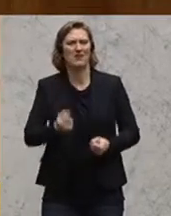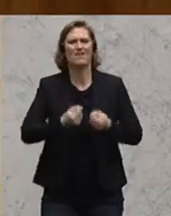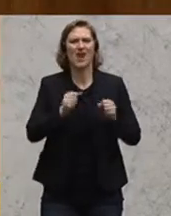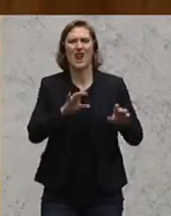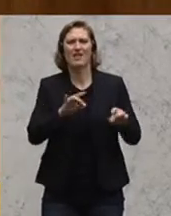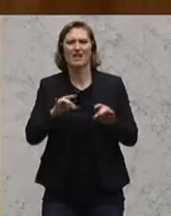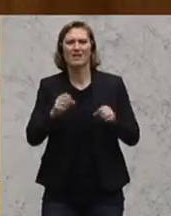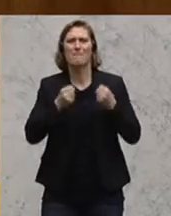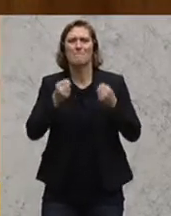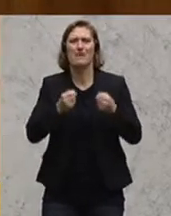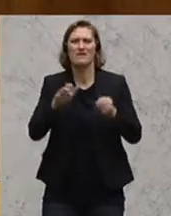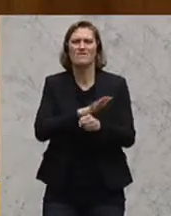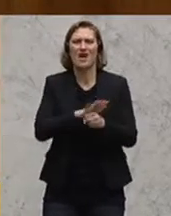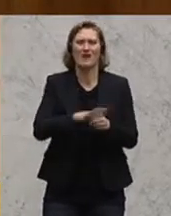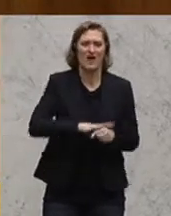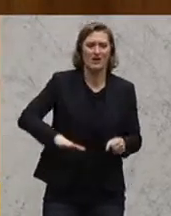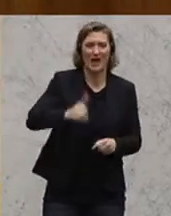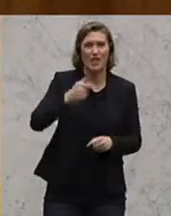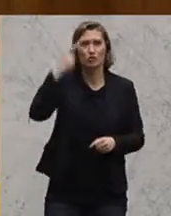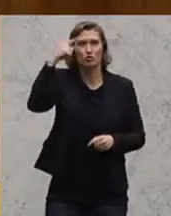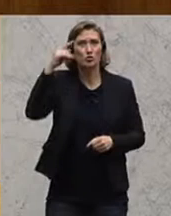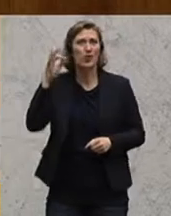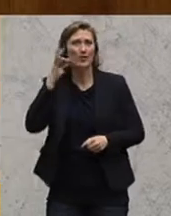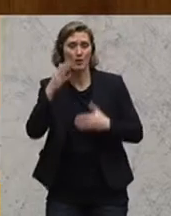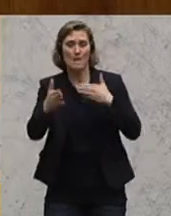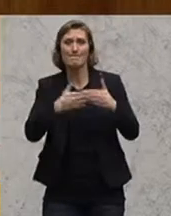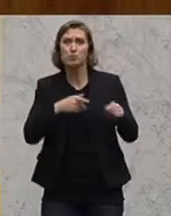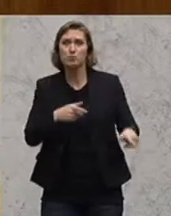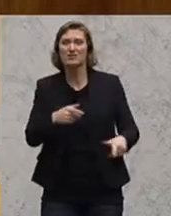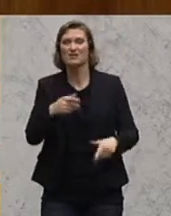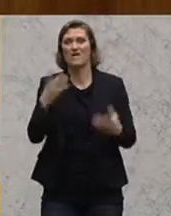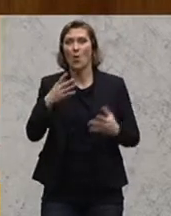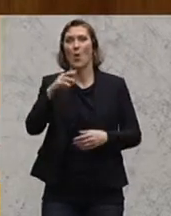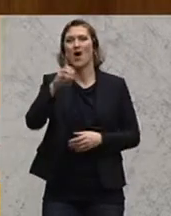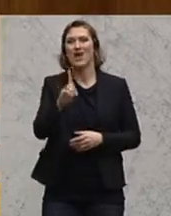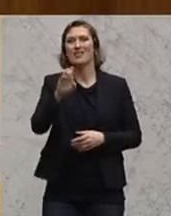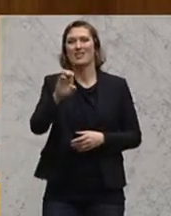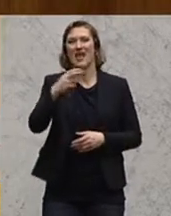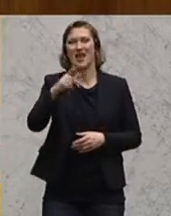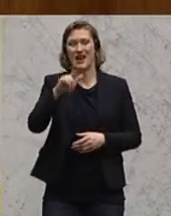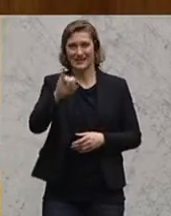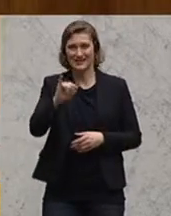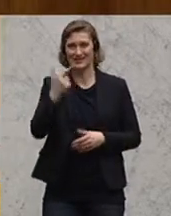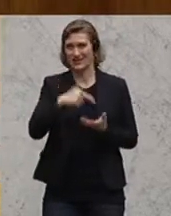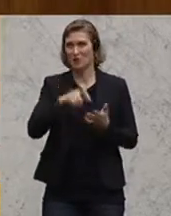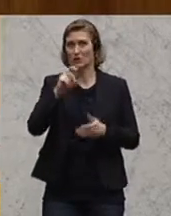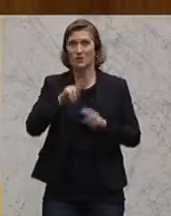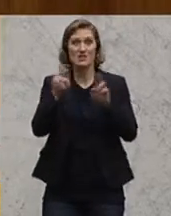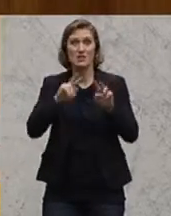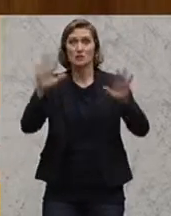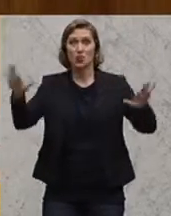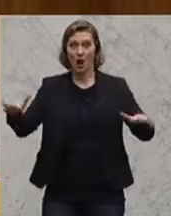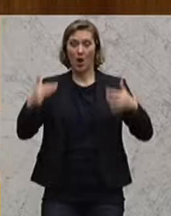durch die extrem gewalttätige Massenvergewaltigung einer indischen Studentin in einem Bus in Delhi im Dezember 2012 erstmals